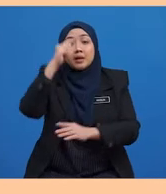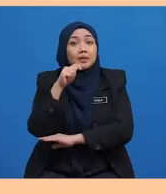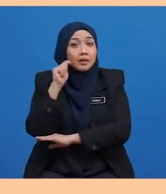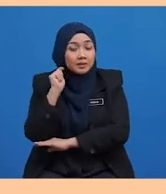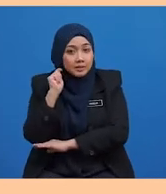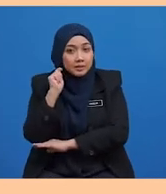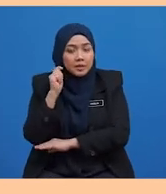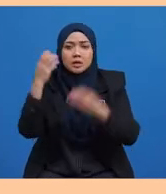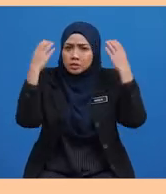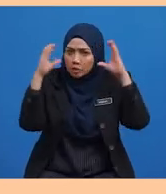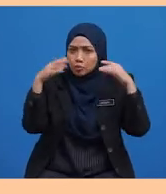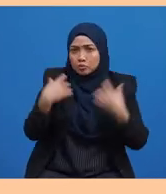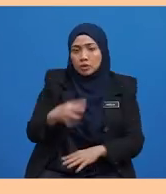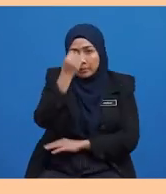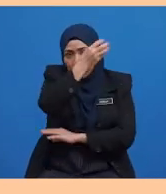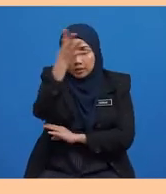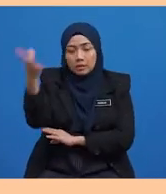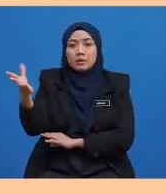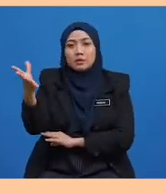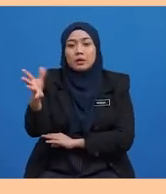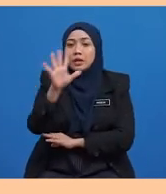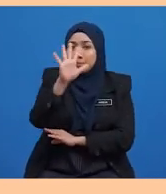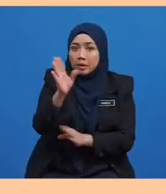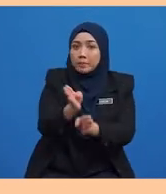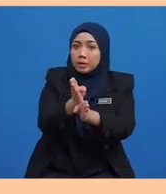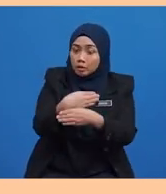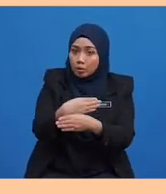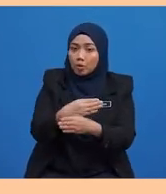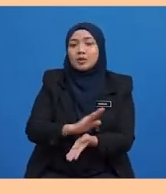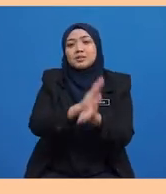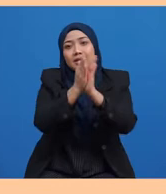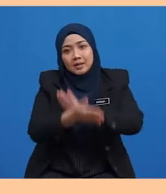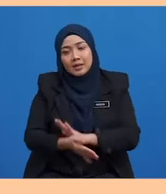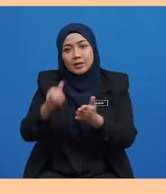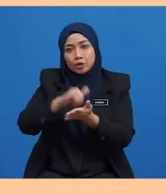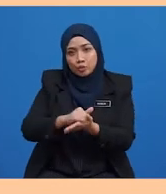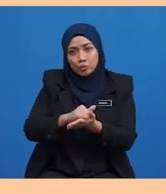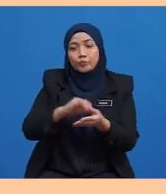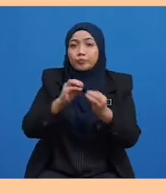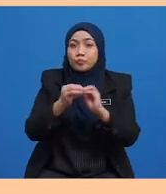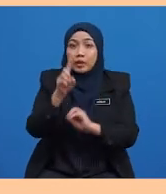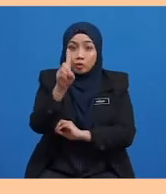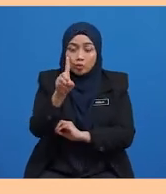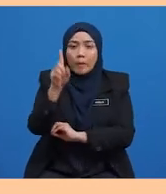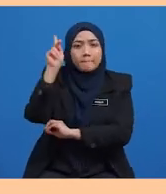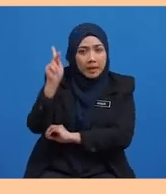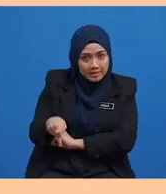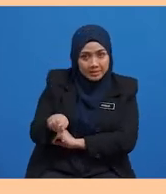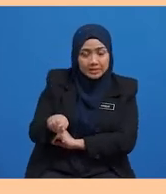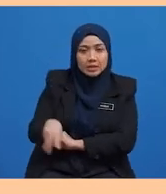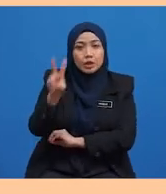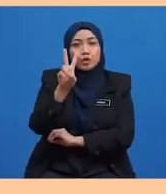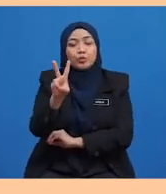ada menyebut tentang 5 bentuk kejadian tersebut. Pertamanya adalah pasti.